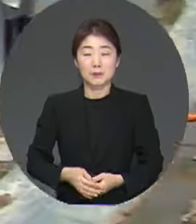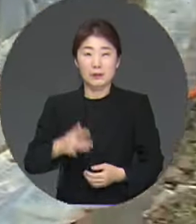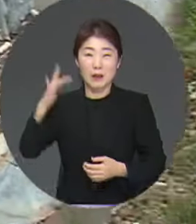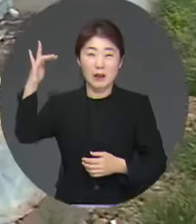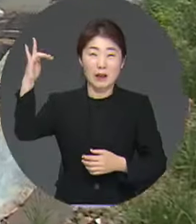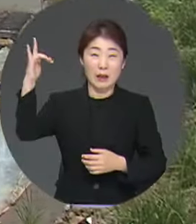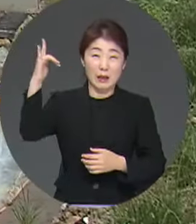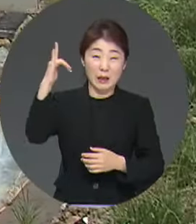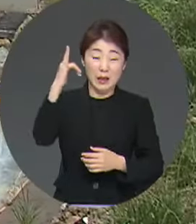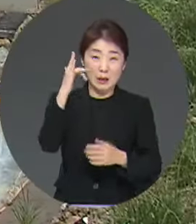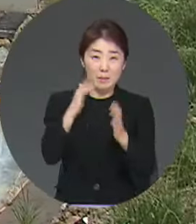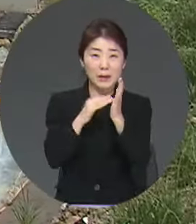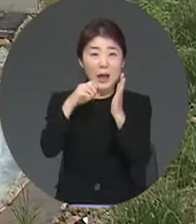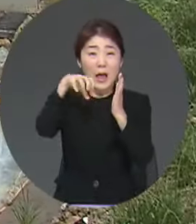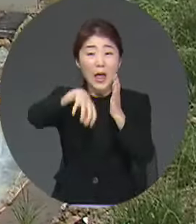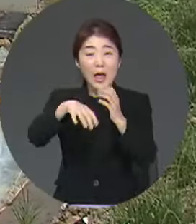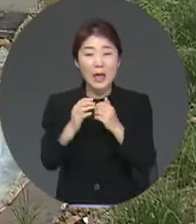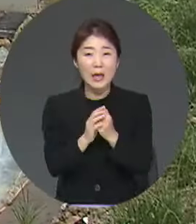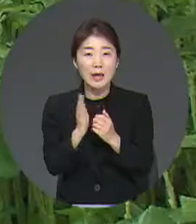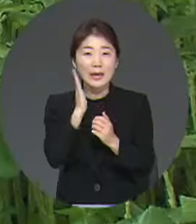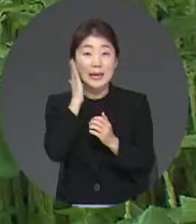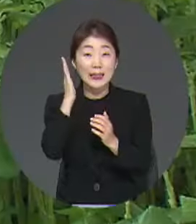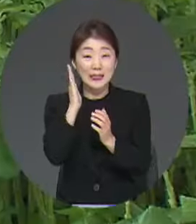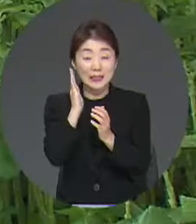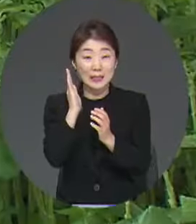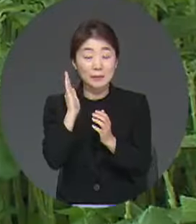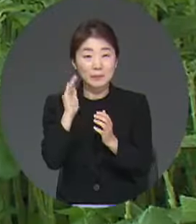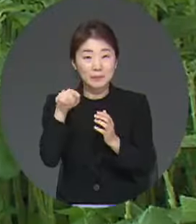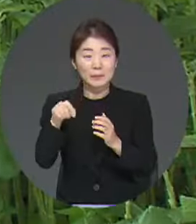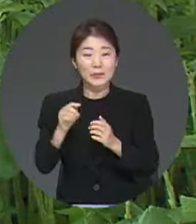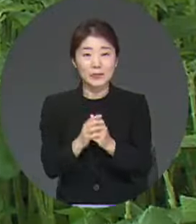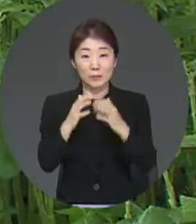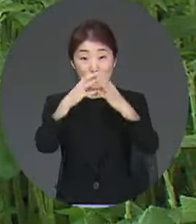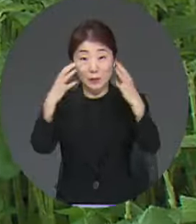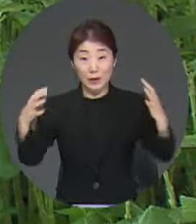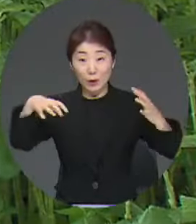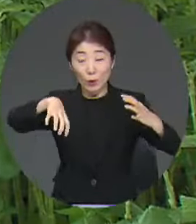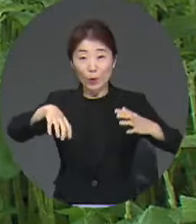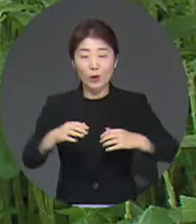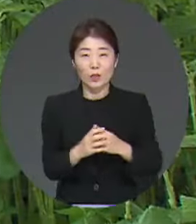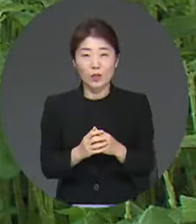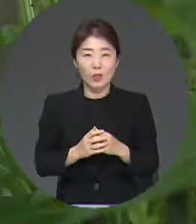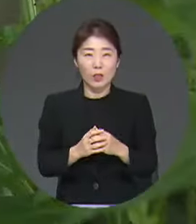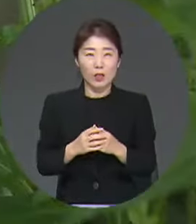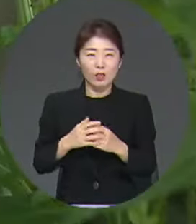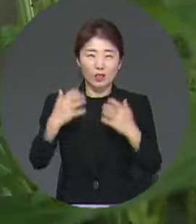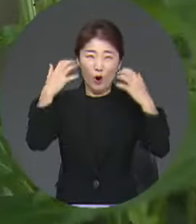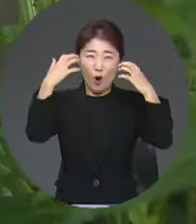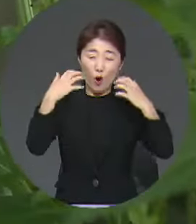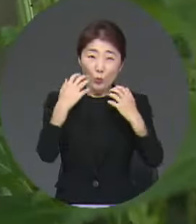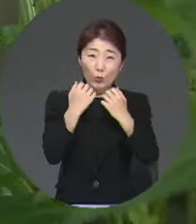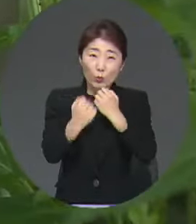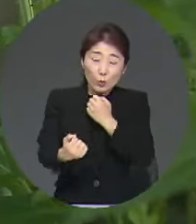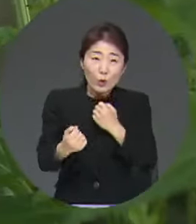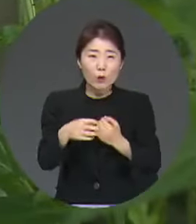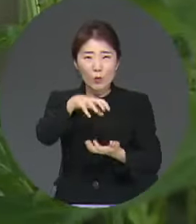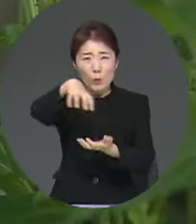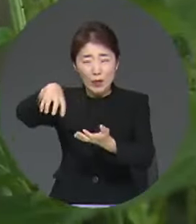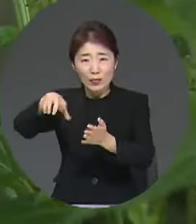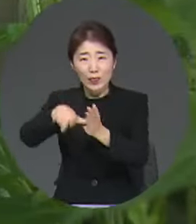쇠약볕이 내리쬐는 미량의 한 깻잎 비닐하우스. 무더위에도 수확 시기를 놓치지 않기 위해 일손을 놓을 수